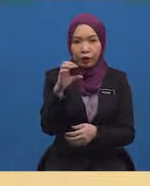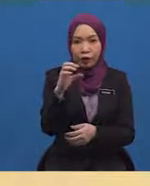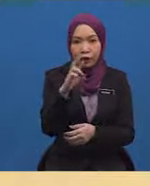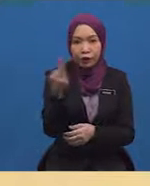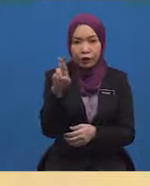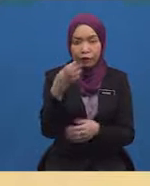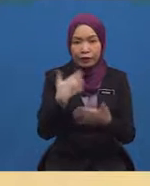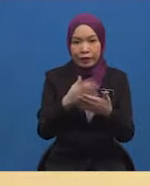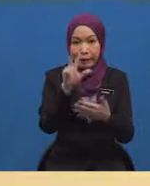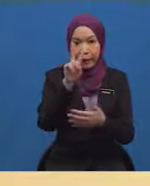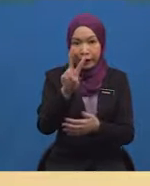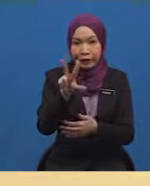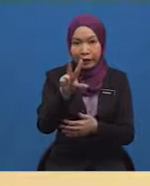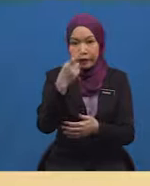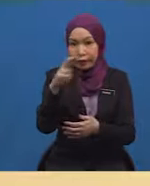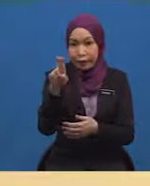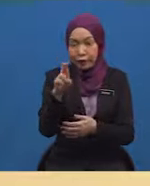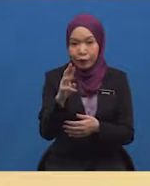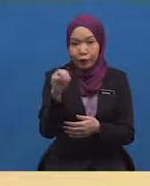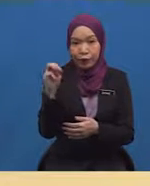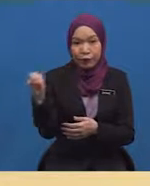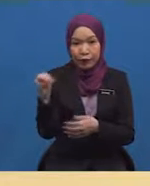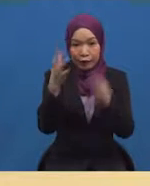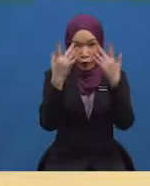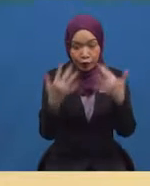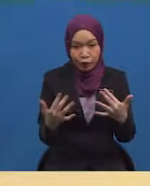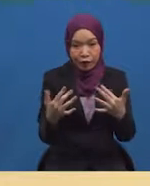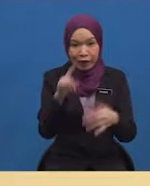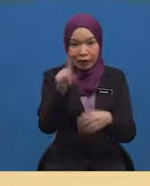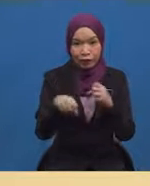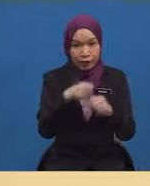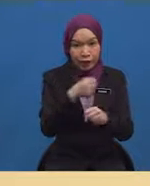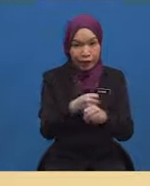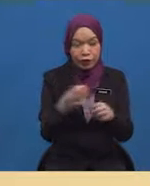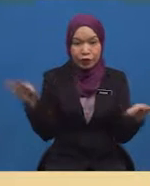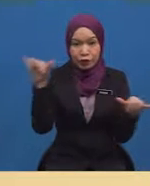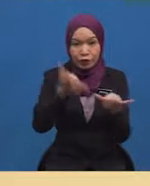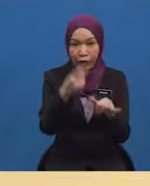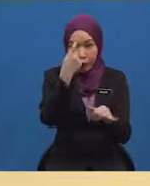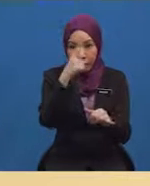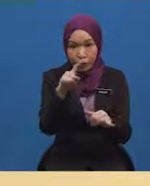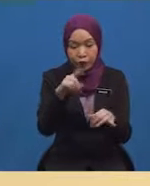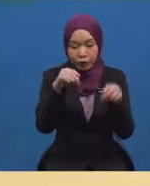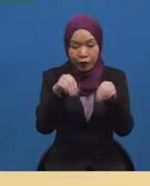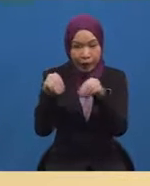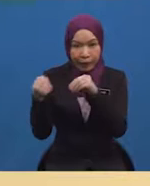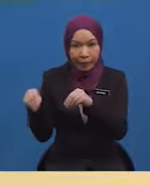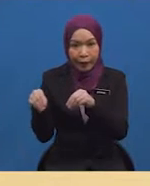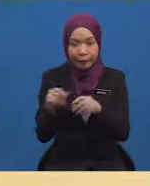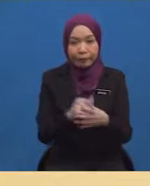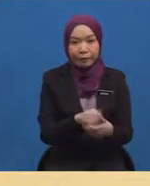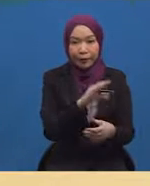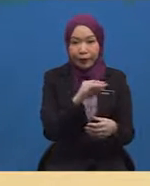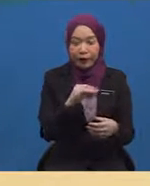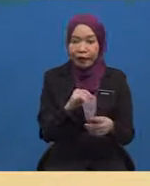sangat sesuai untuk tanaman padi, terutamanya di negara-negara Asia Tenggara. Tetapi, keadaan iklim